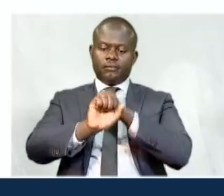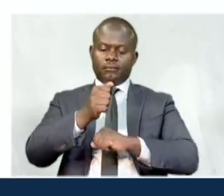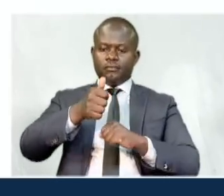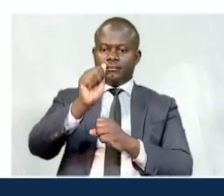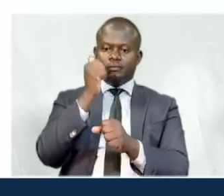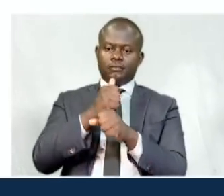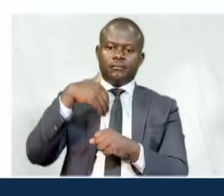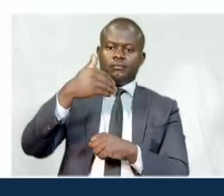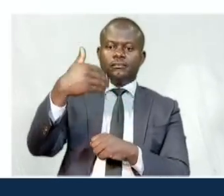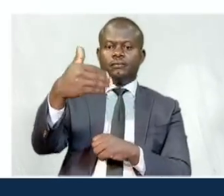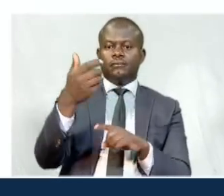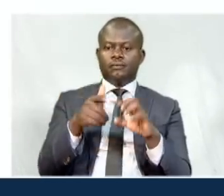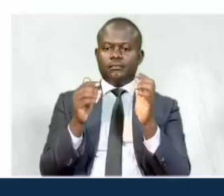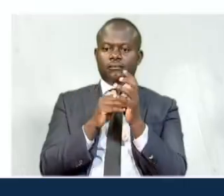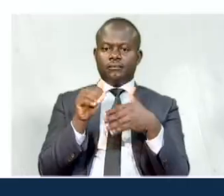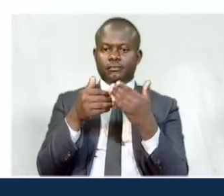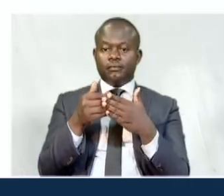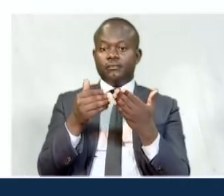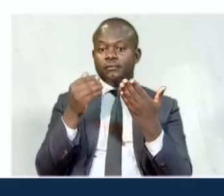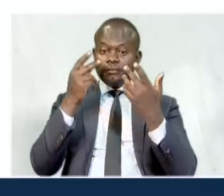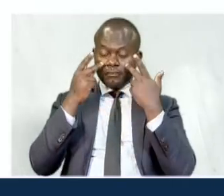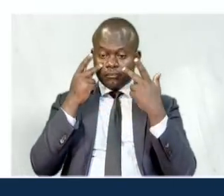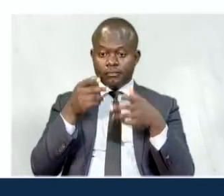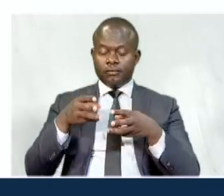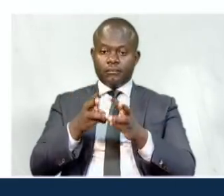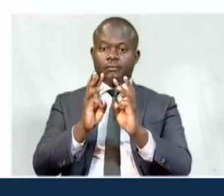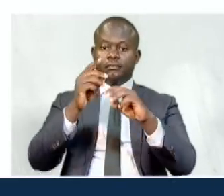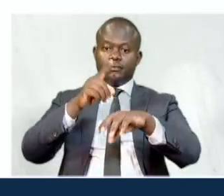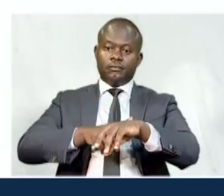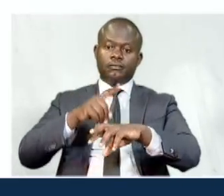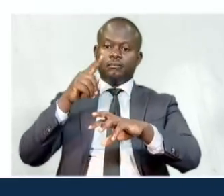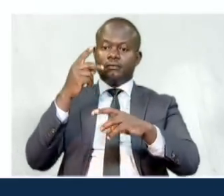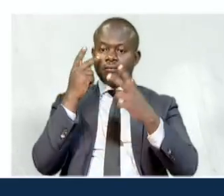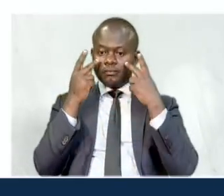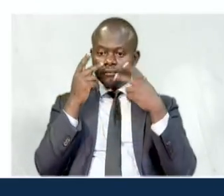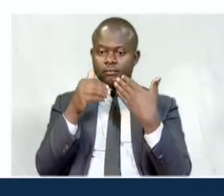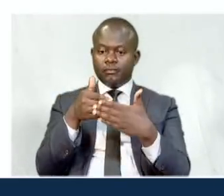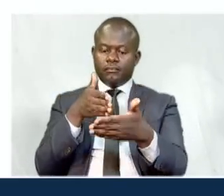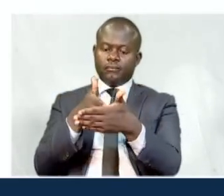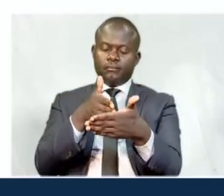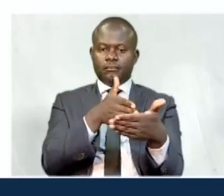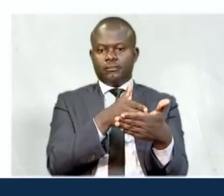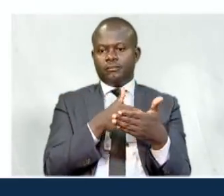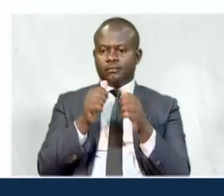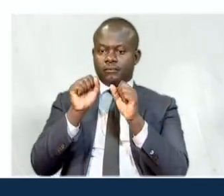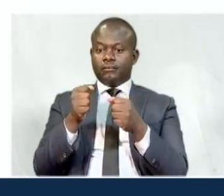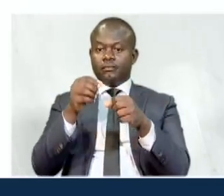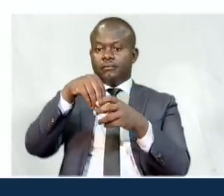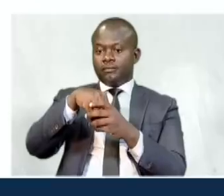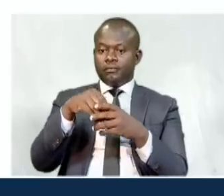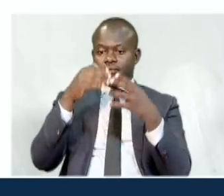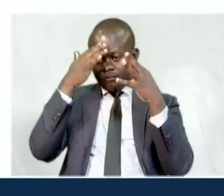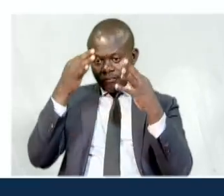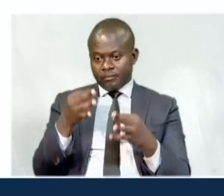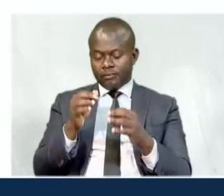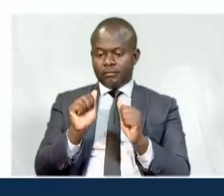bakora umunsi ku wundi, ariko tukanaboneraho n'umwanya wo kureba imbogamizi zaba zirimo, ingamba